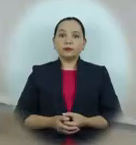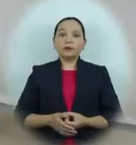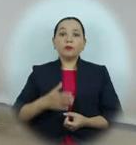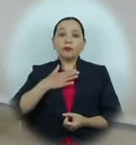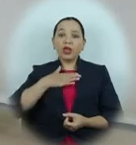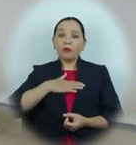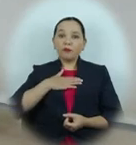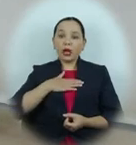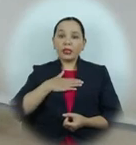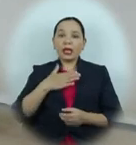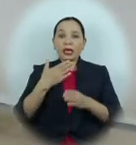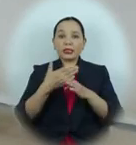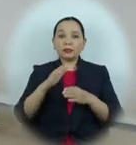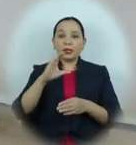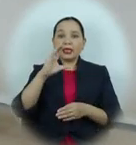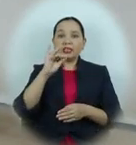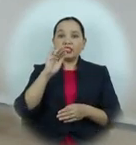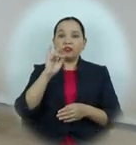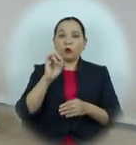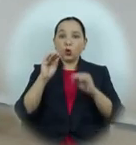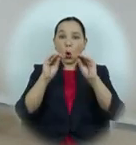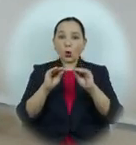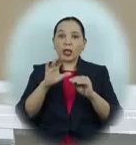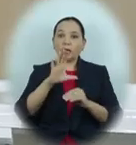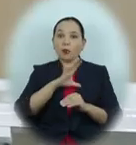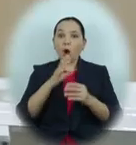Vanna qismiga sifonni o'rnatib